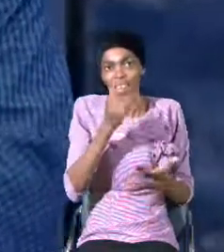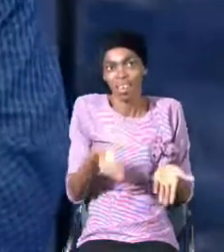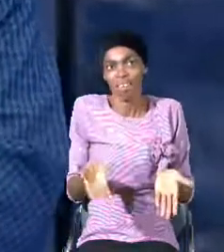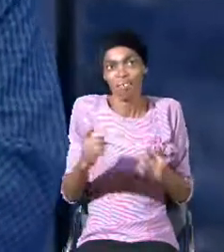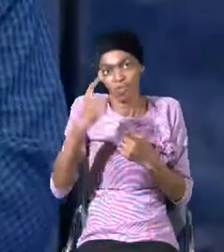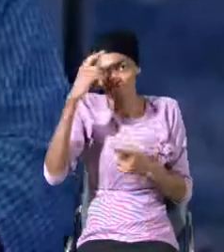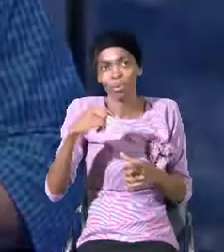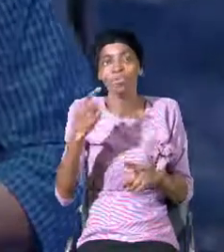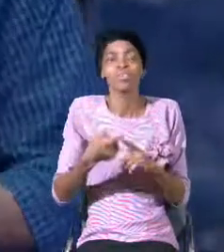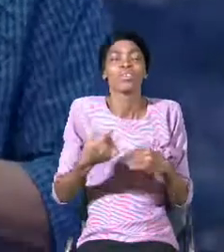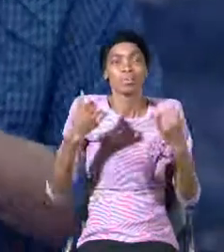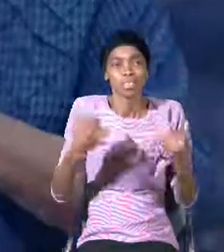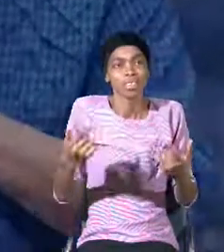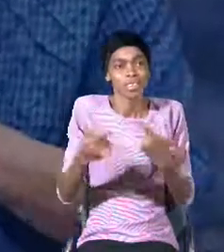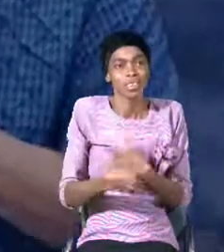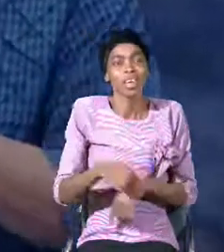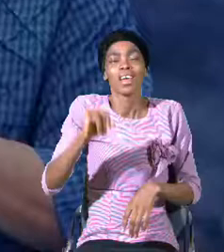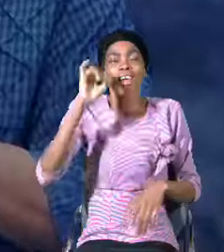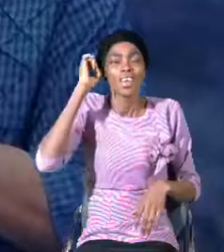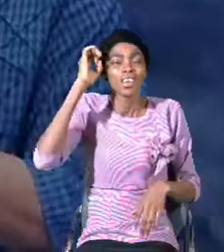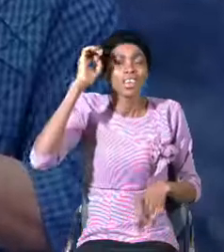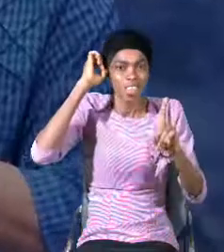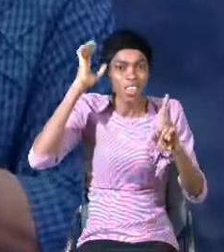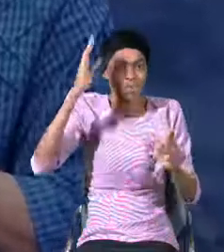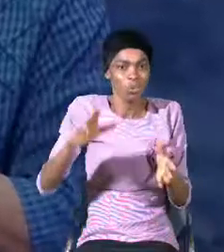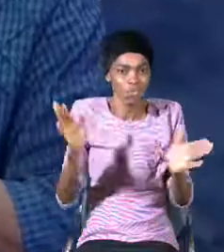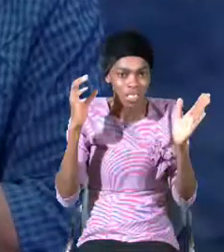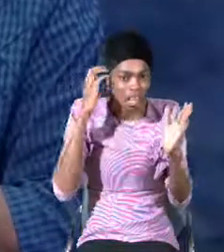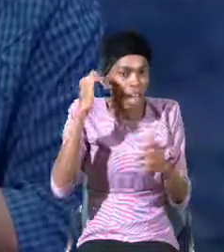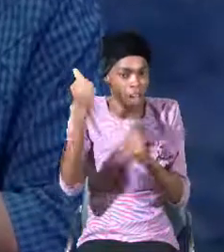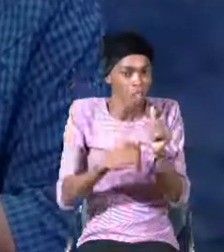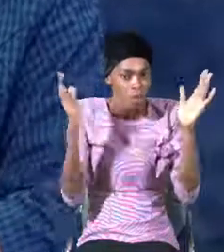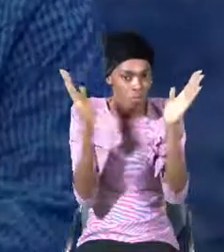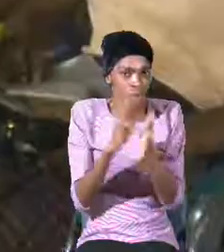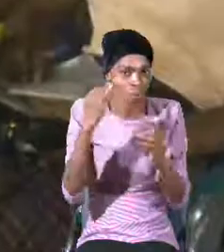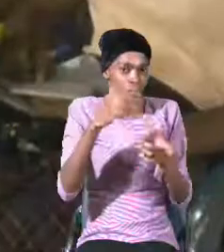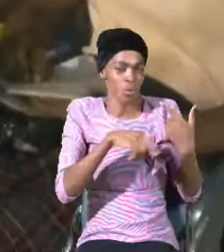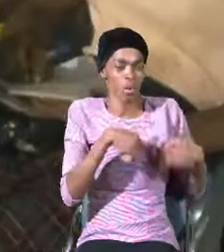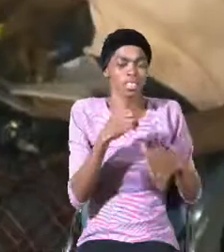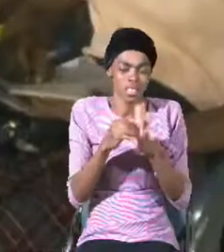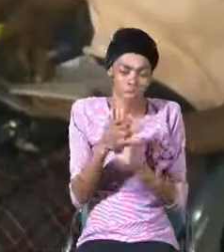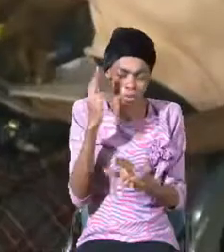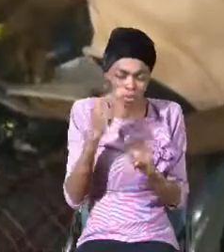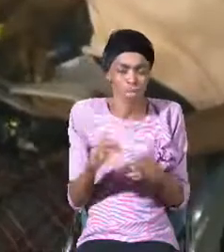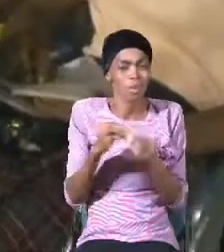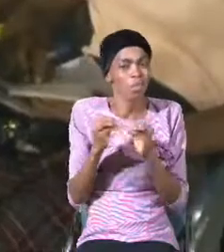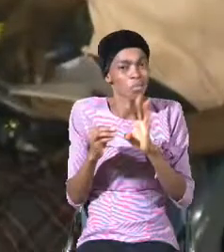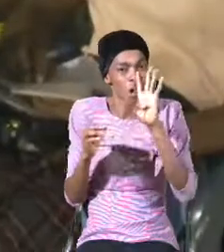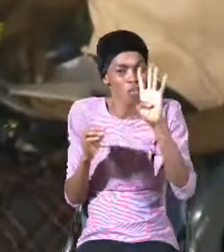toi. À part de ce jour, il écoutera toutes tes prières.